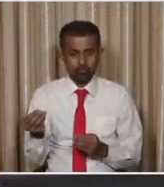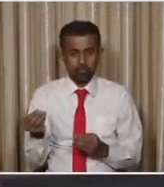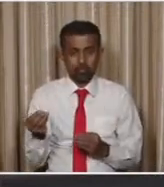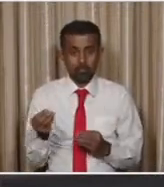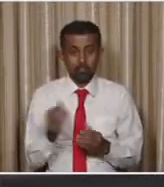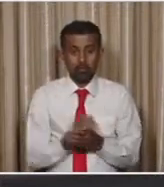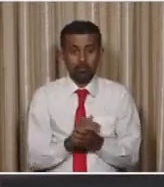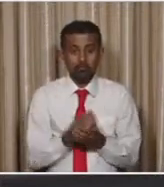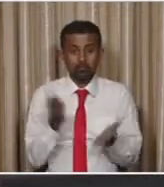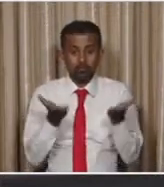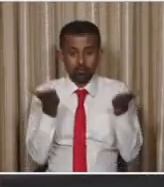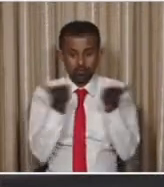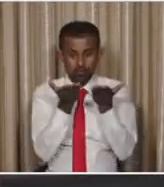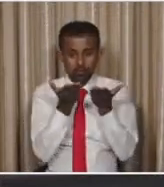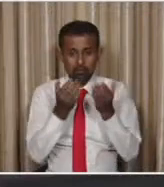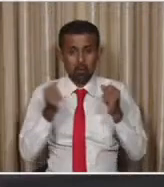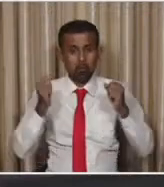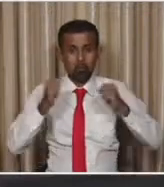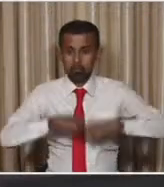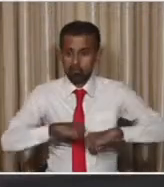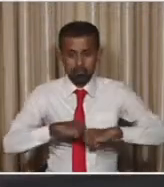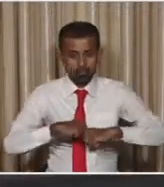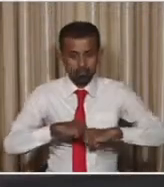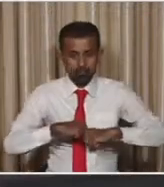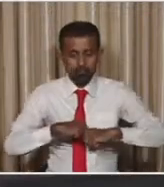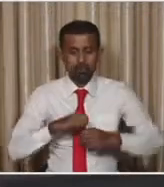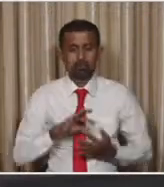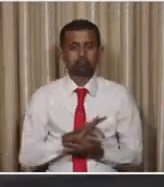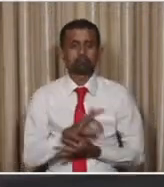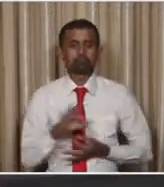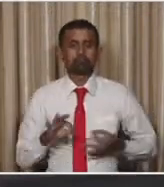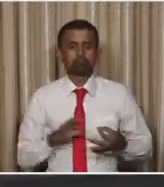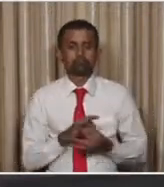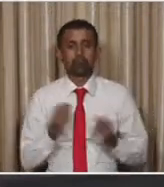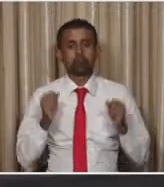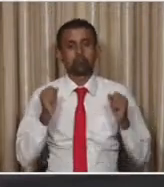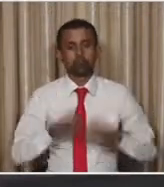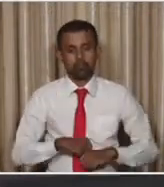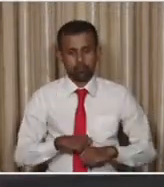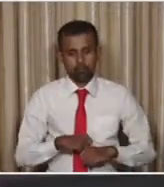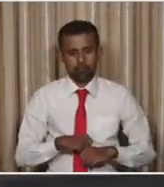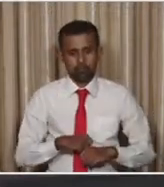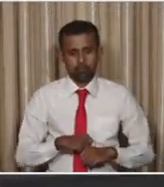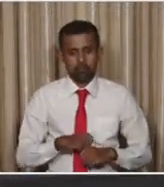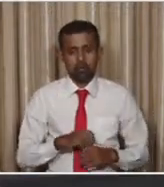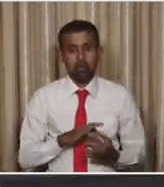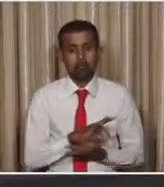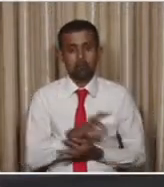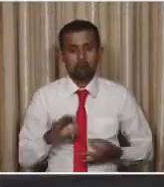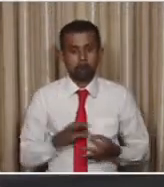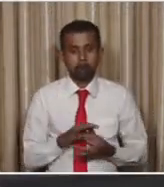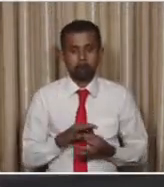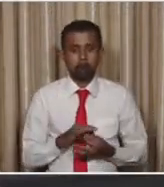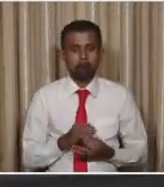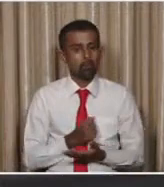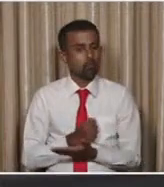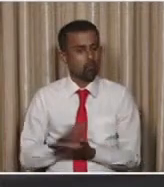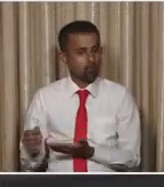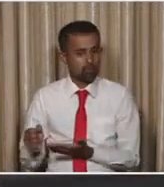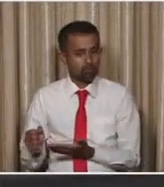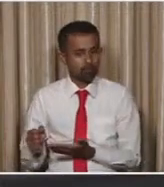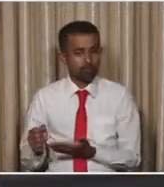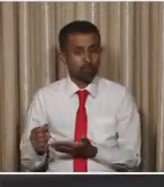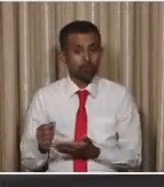සංවර්ණ හා තුලන බිඳ වැටුනොත් සිද්ධ වෙන්නේ ප්‍රජාතන්ත්‍රවාදයේ බිඳ වැටීමක්, ප්‍රජාතන්ත්‍රවාදයේ මලගමක්, ඒ